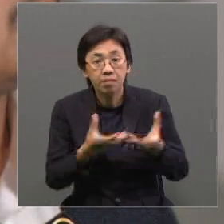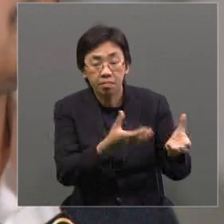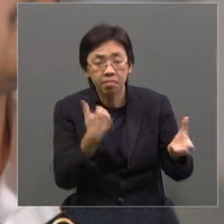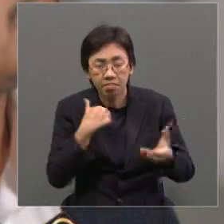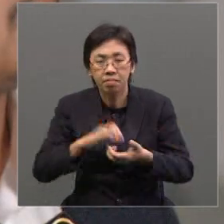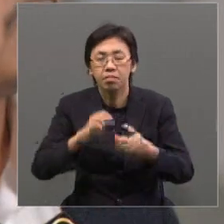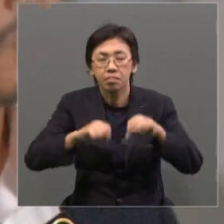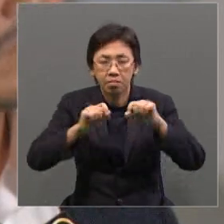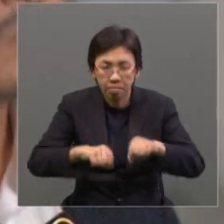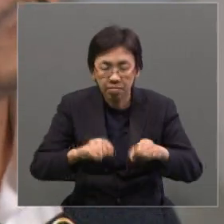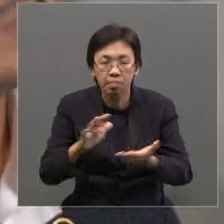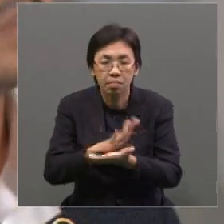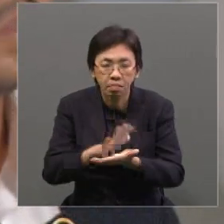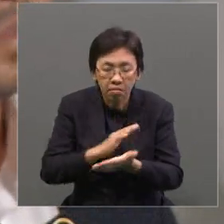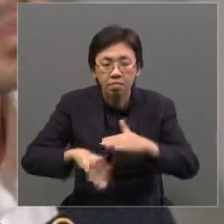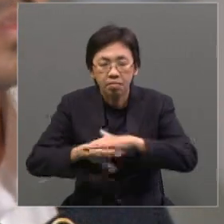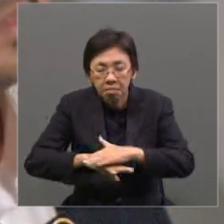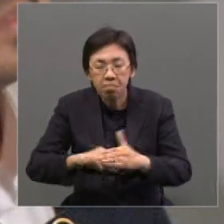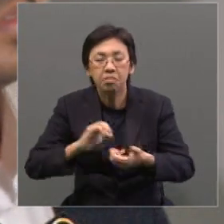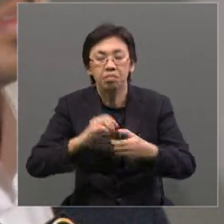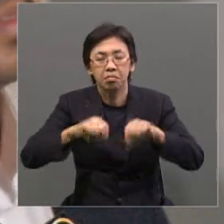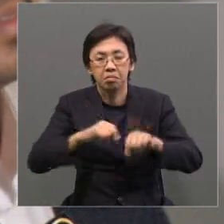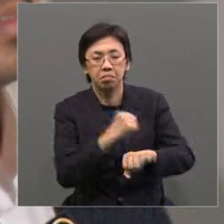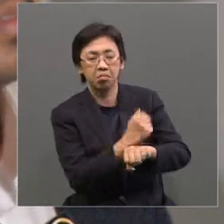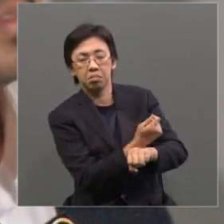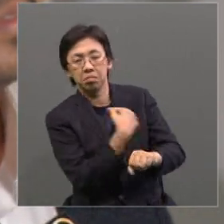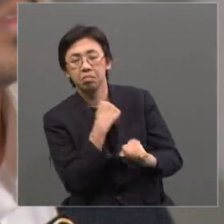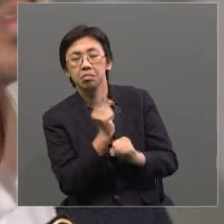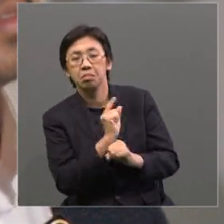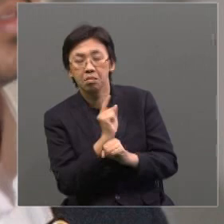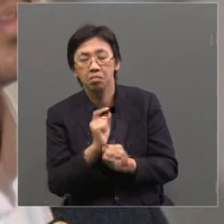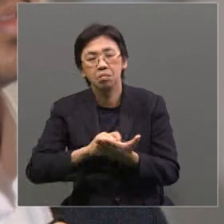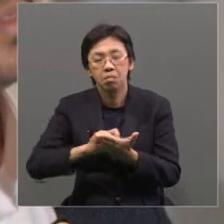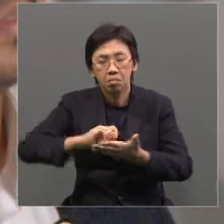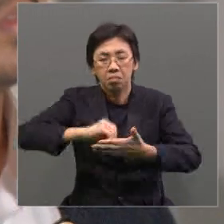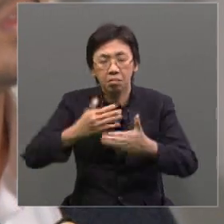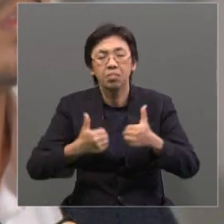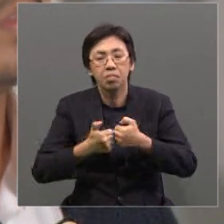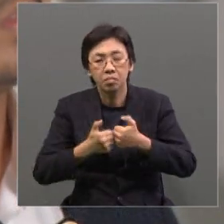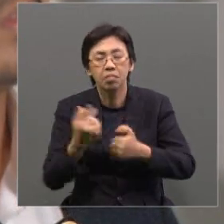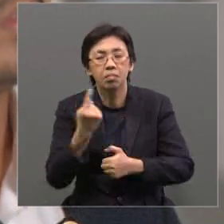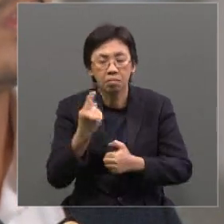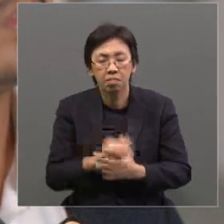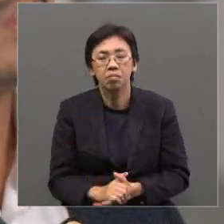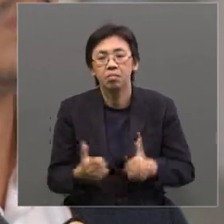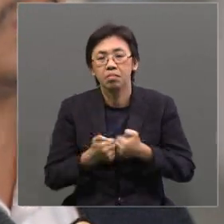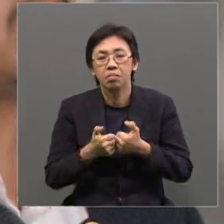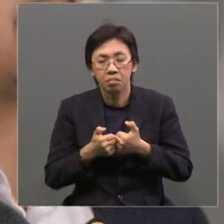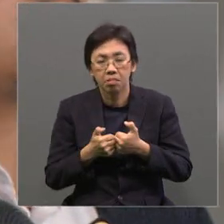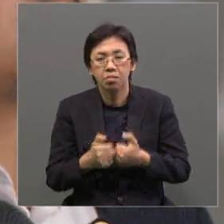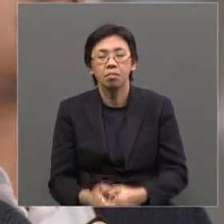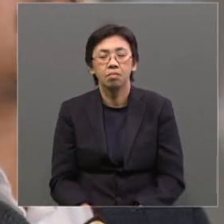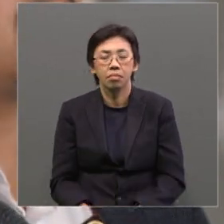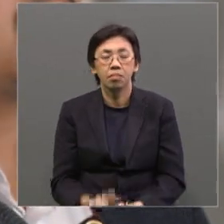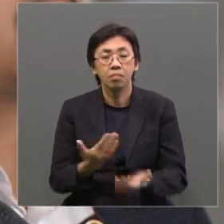าใช่สัญญา สัญญาว่าจ้าง สัญญาว่าจ้าง ซึ่งระบุว่าจ้างทำอะไรบ้างนะนอกจากเขียนเกม ก็เกมอย่างเดียวครับมีเกมอย่างเดียวเลย ใช่ราคา6ล้